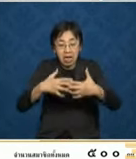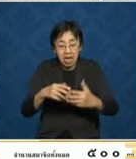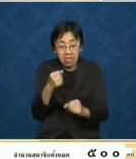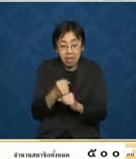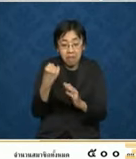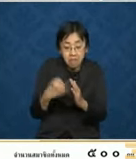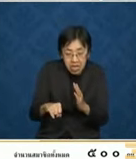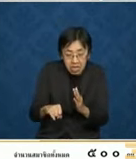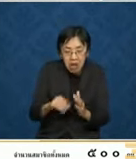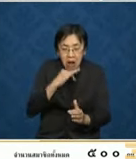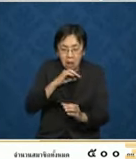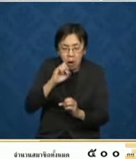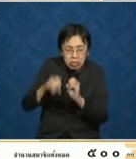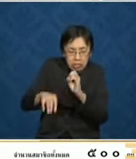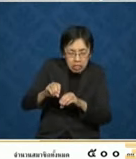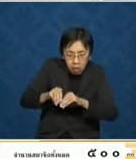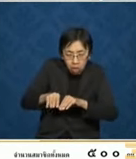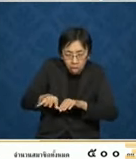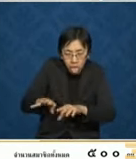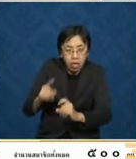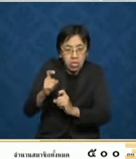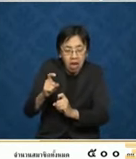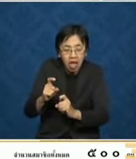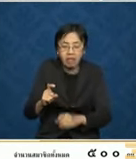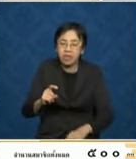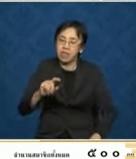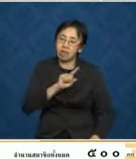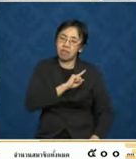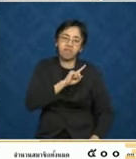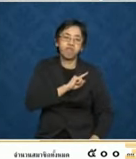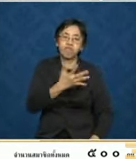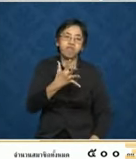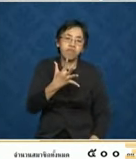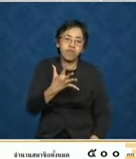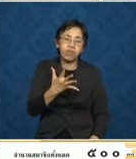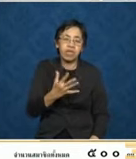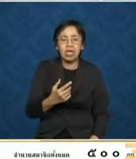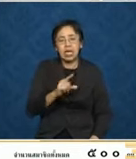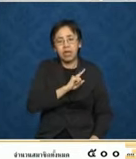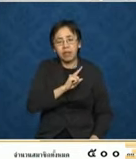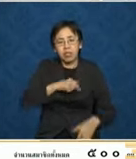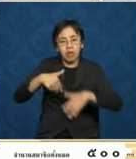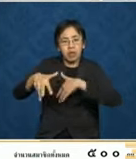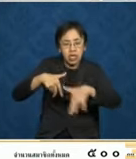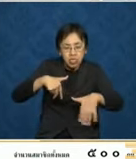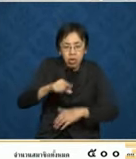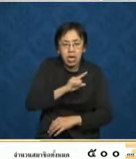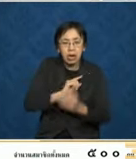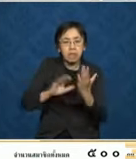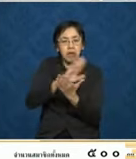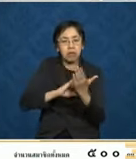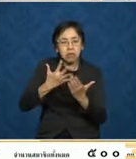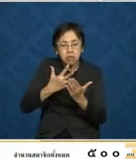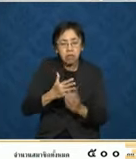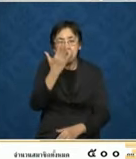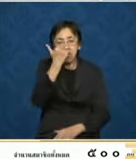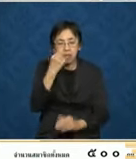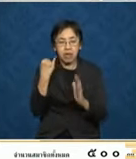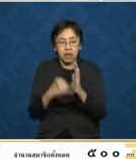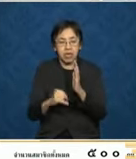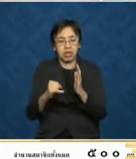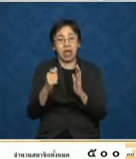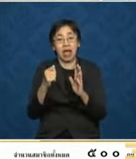ผู้ประกอบการโรงงานอุตสาหกรรมที่ไม่มีจิตสำนึกต่อประเทศชาติแล้วก็ประชาชนเนี่ยเอาโทษอาญามา